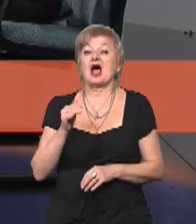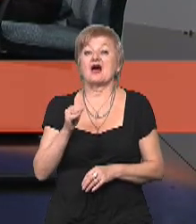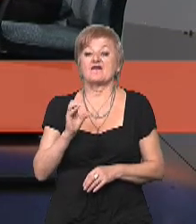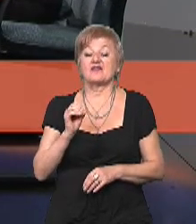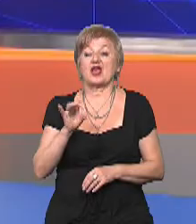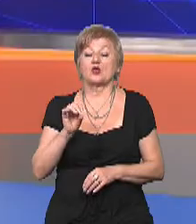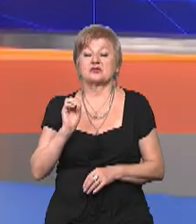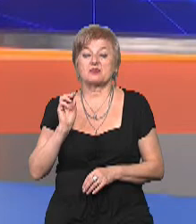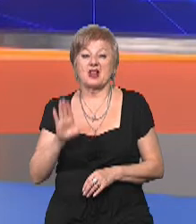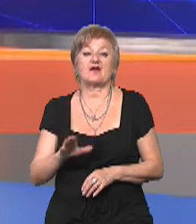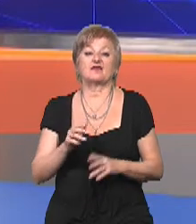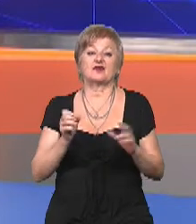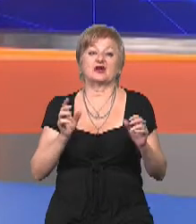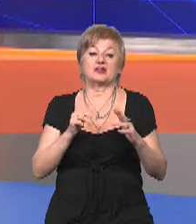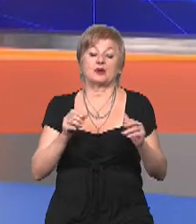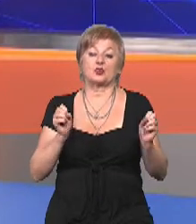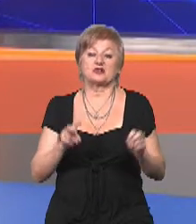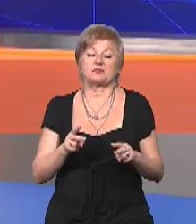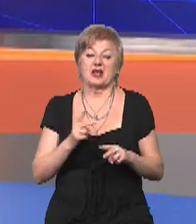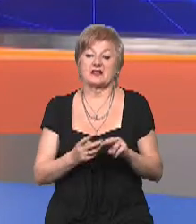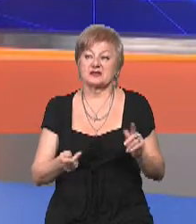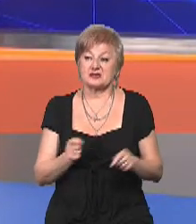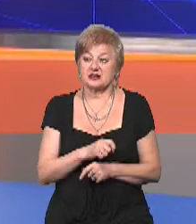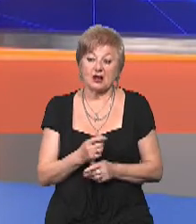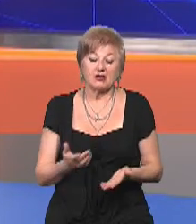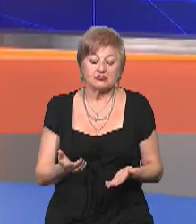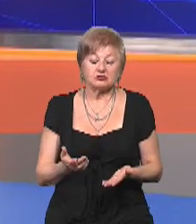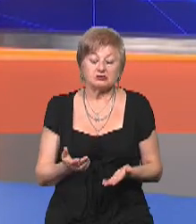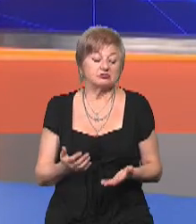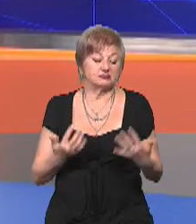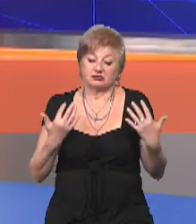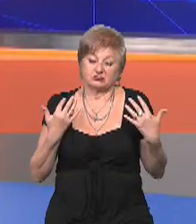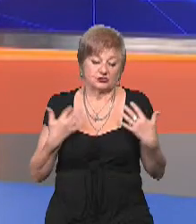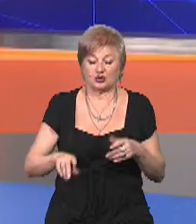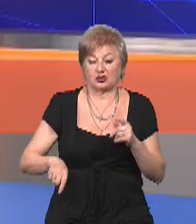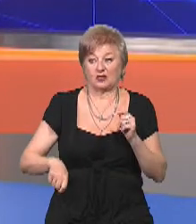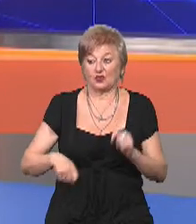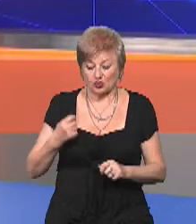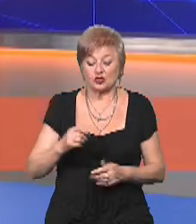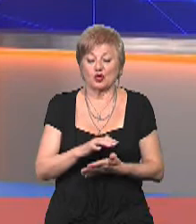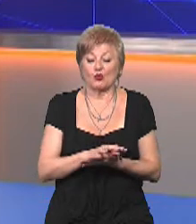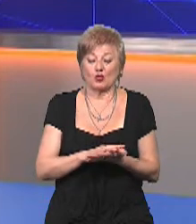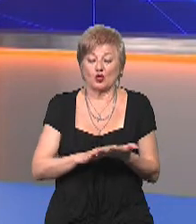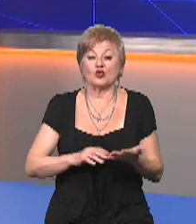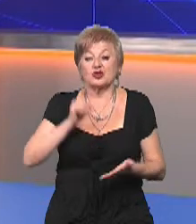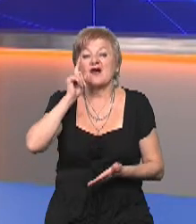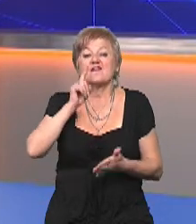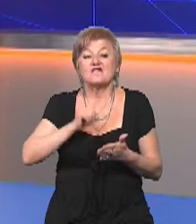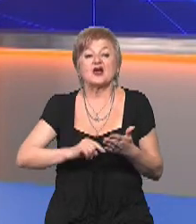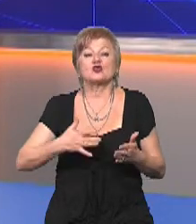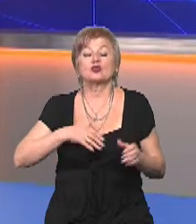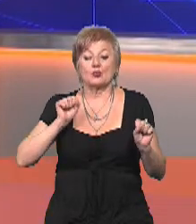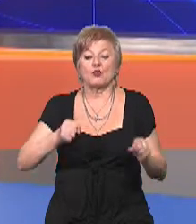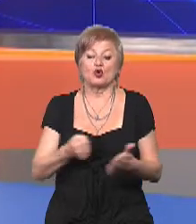ферросплавов, Дніпропетровськсталь, конечно же, ну, неся определенные потери, работая в убыток, продолжает еще верить, что мы чего-то